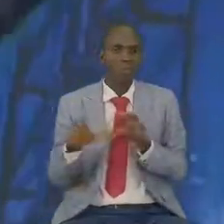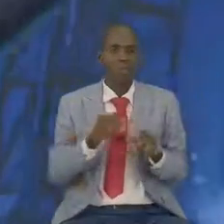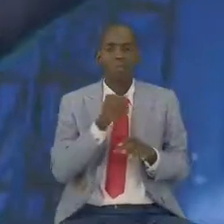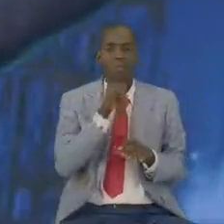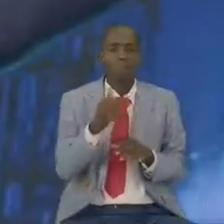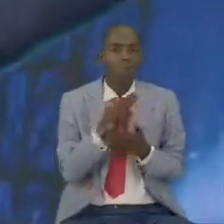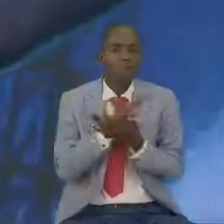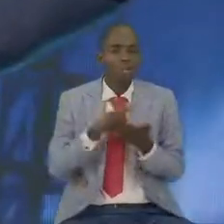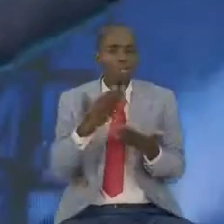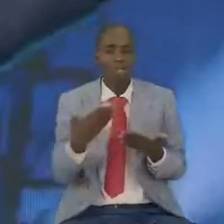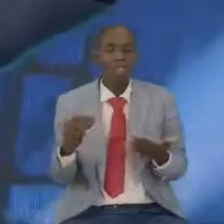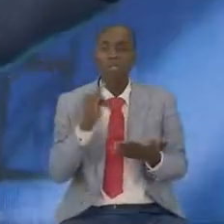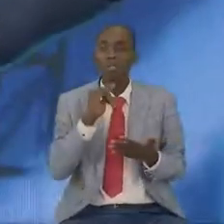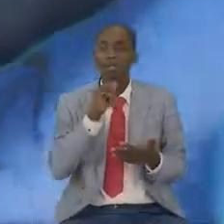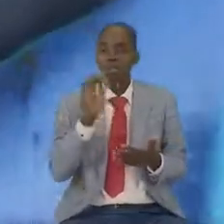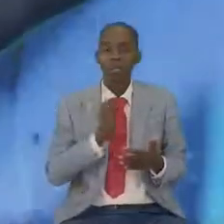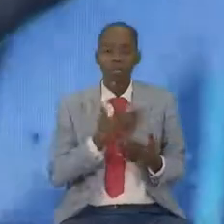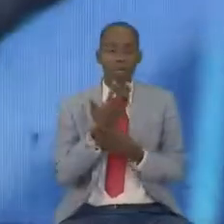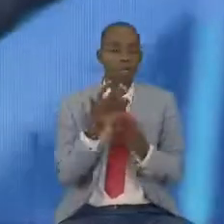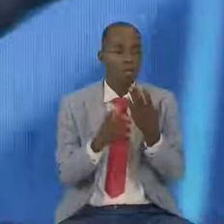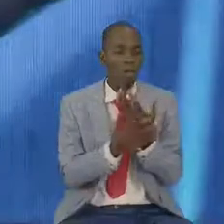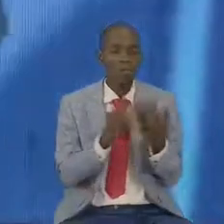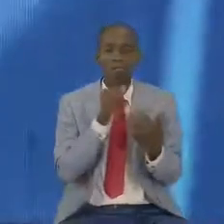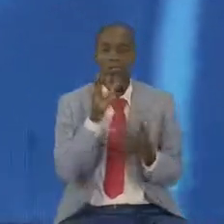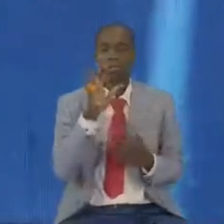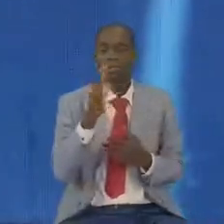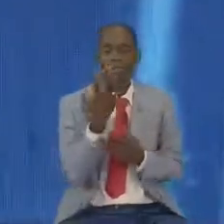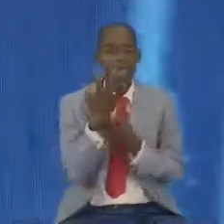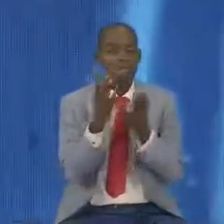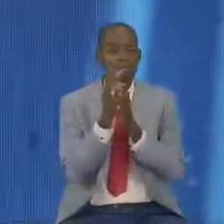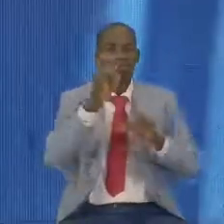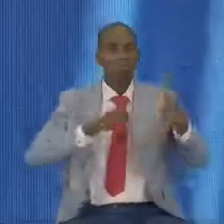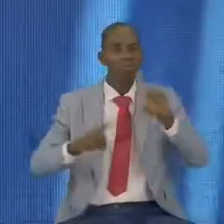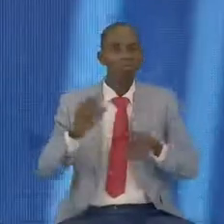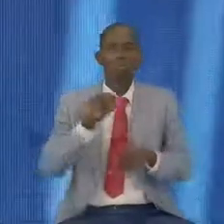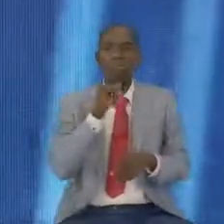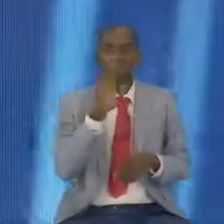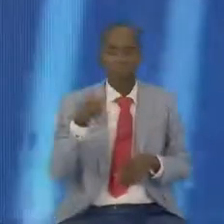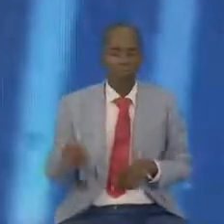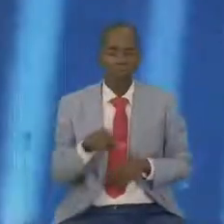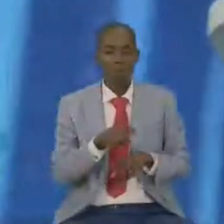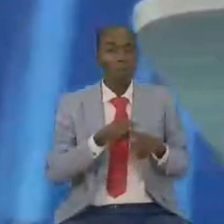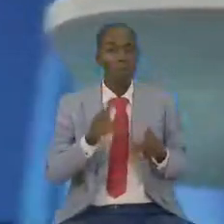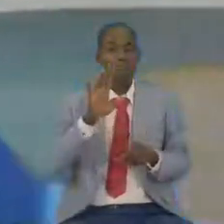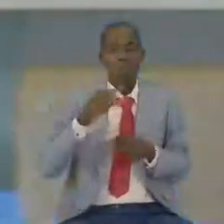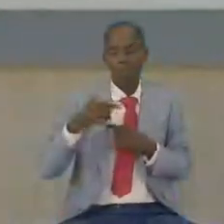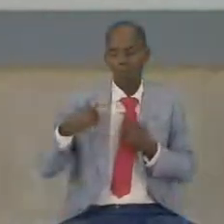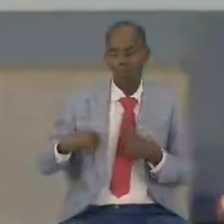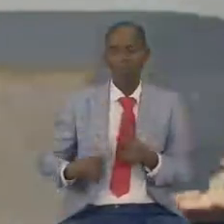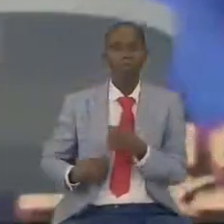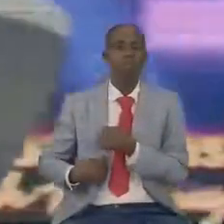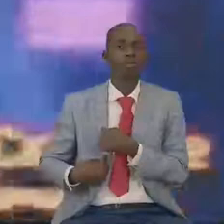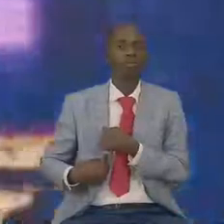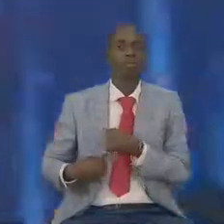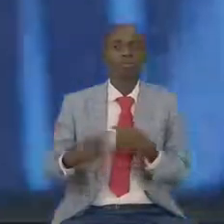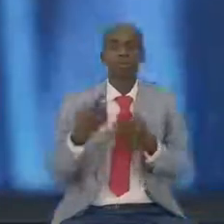justes? Ce ne sont pas nos mains, ce ne sont pas notre langue, ce ne sont pas nos pieds, c'est notre cœur. Qu'est-ce qui nous amène à faire